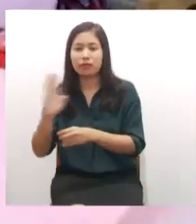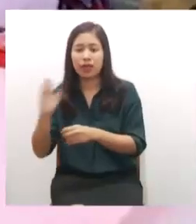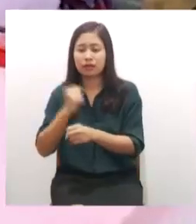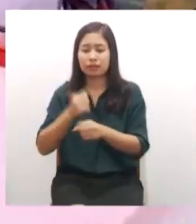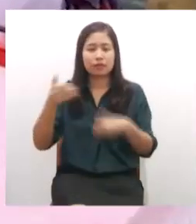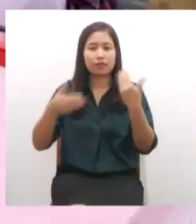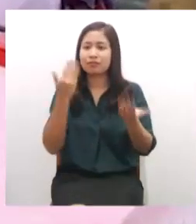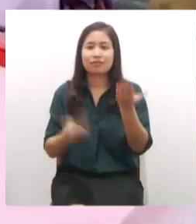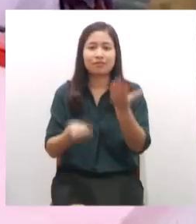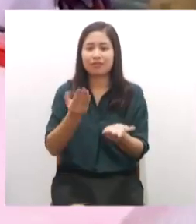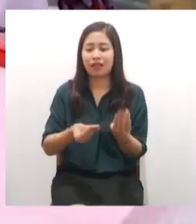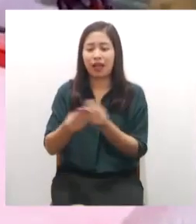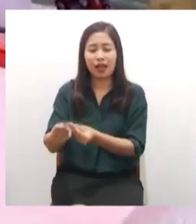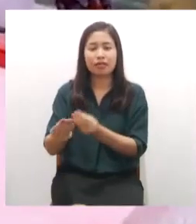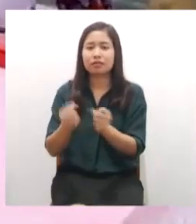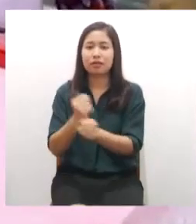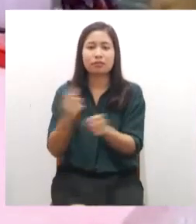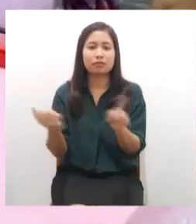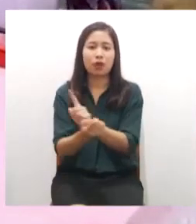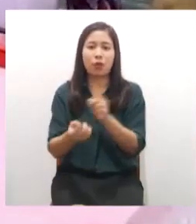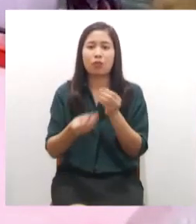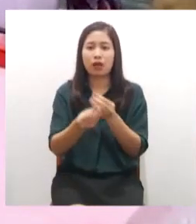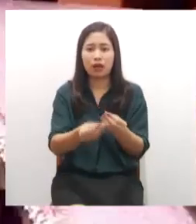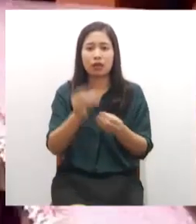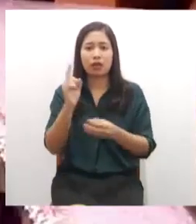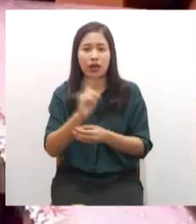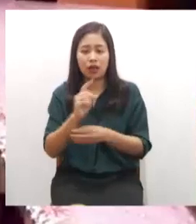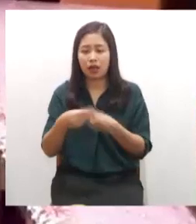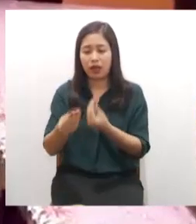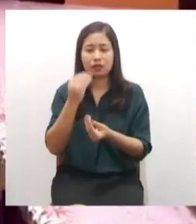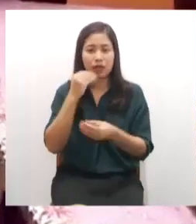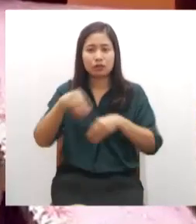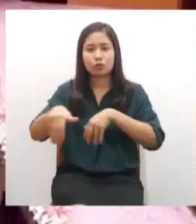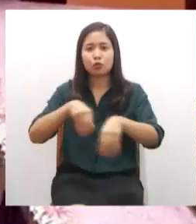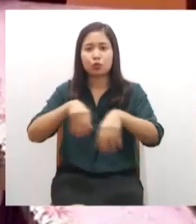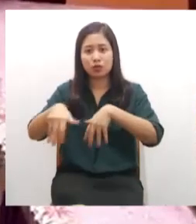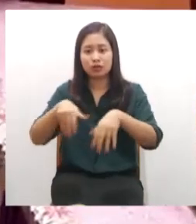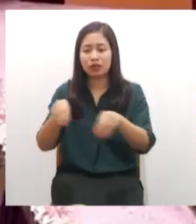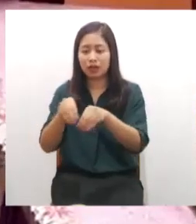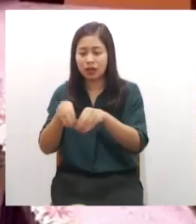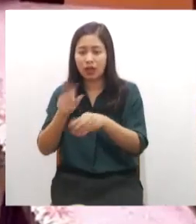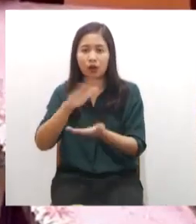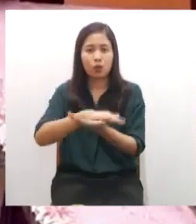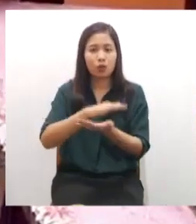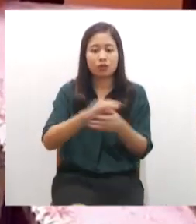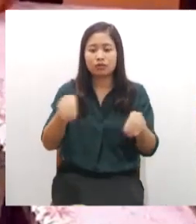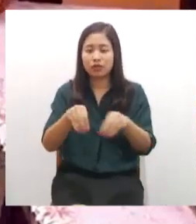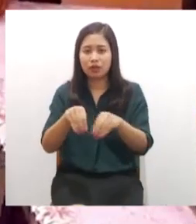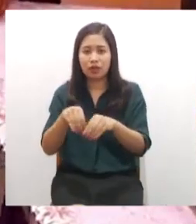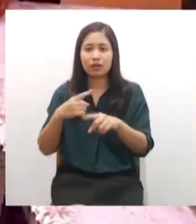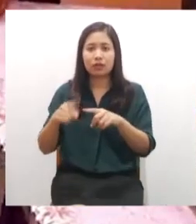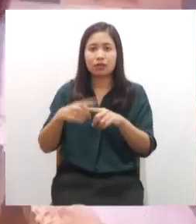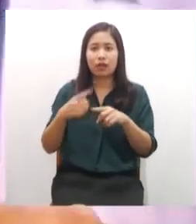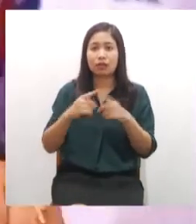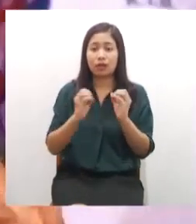ได้ที่เป็นประโยชน์แก่สังคมไม่ว่าจะเป็นแก่ชาวบ้านที่อาศัยบริเวณโรงเรียนหรือแก่นักเรียนของตนเองนะครับแต่ครูนิร